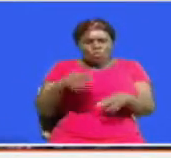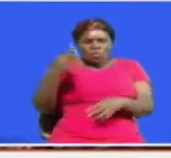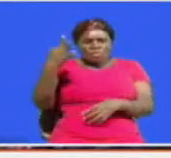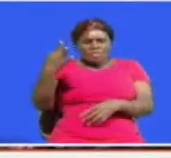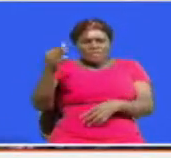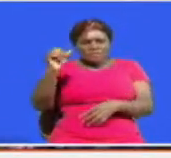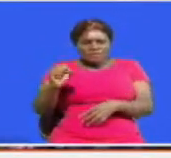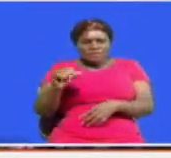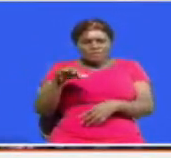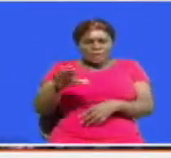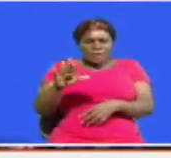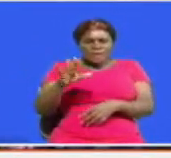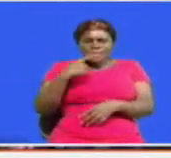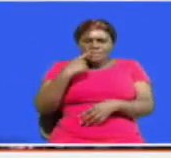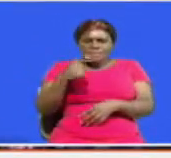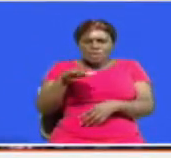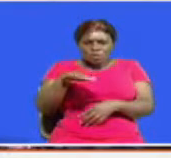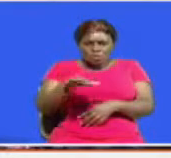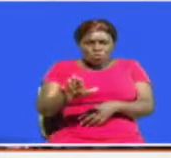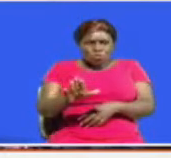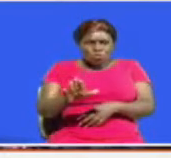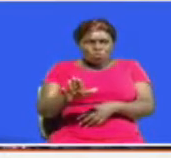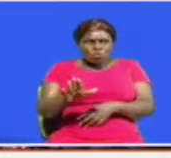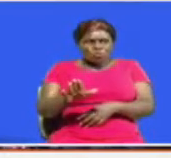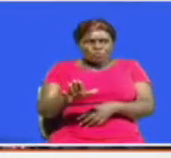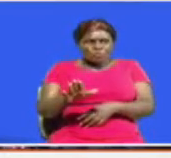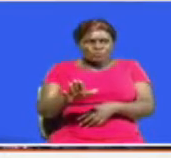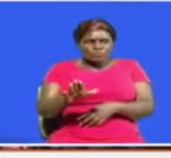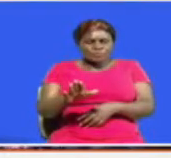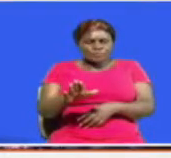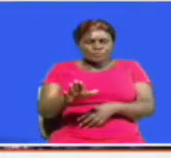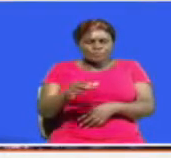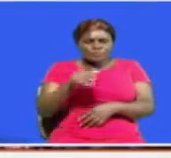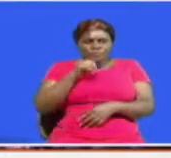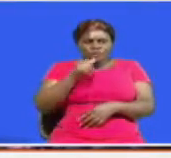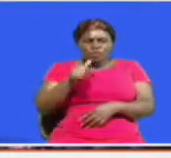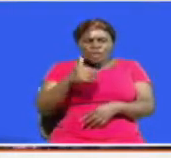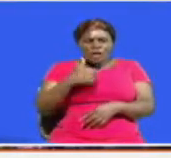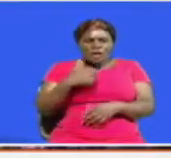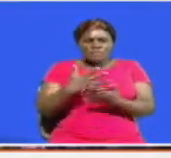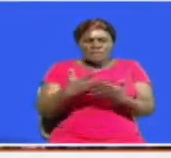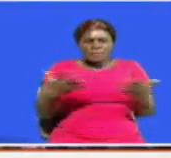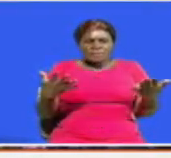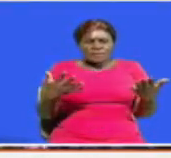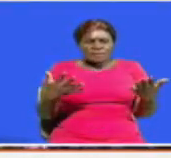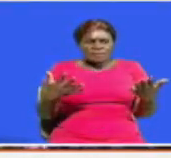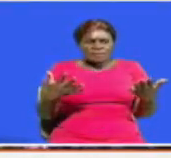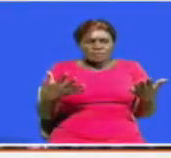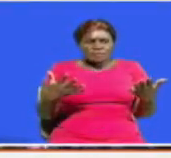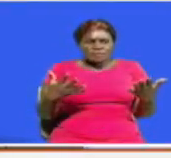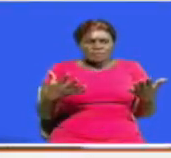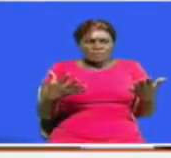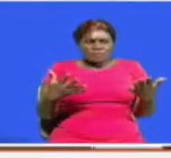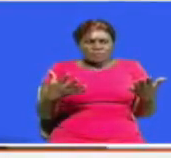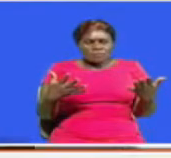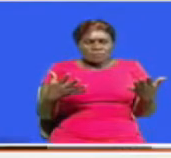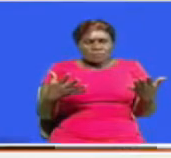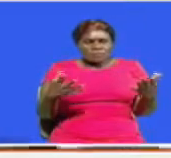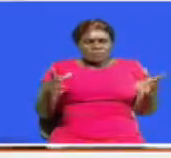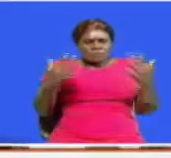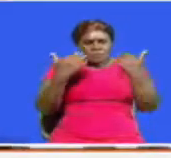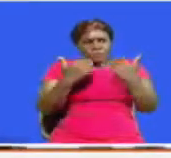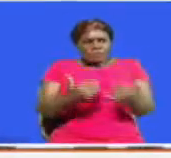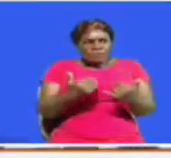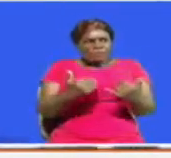35, ambayo tuasema wewe mboko pale nje usiwe na jambo na ukalieka moyoni. Na